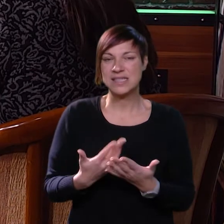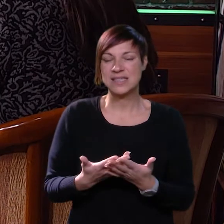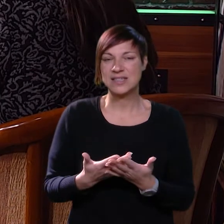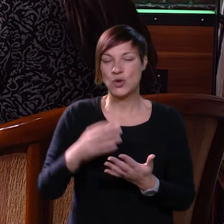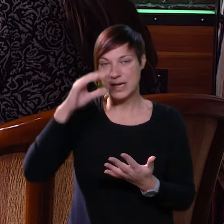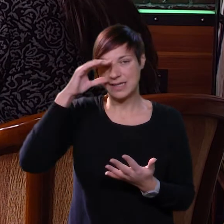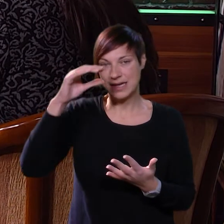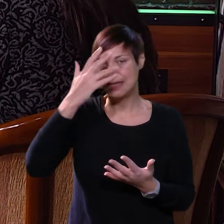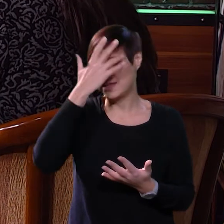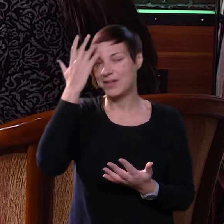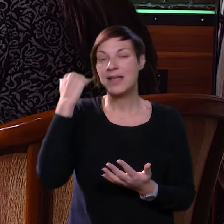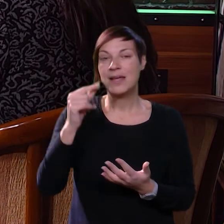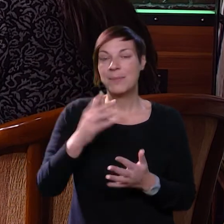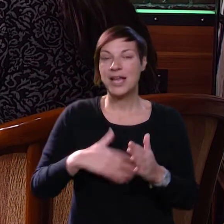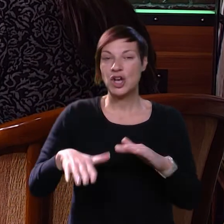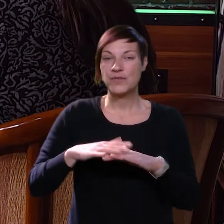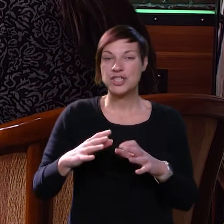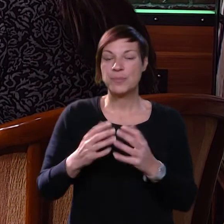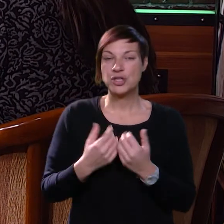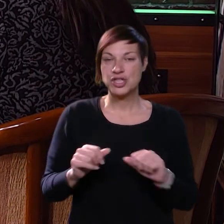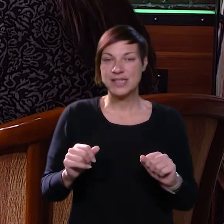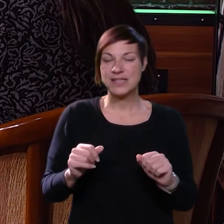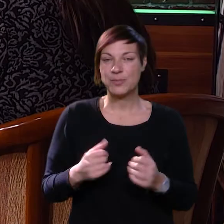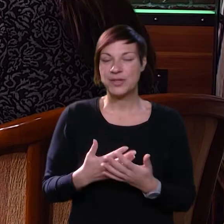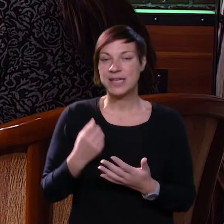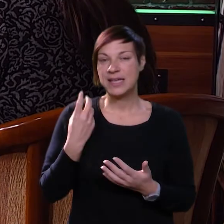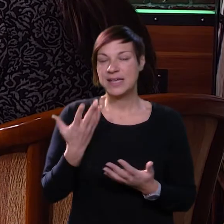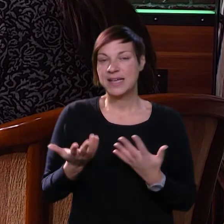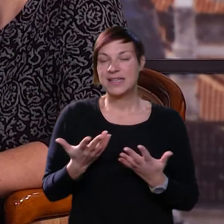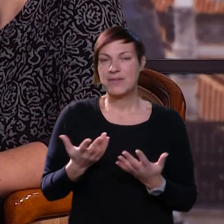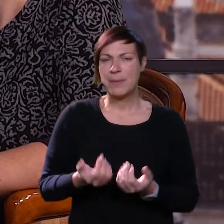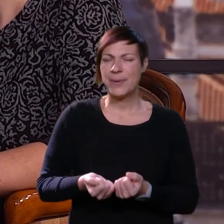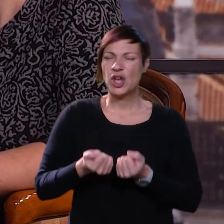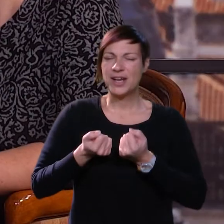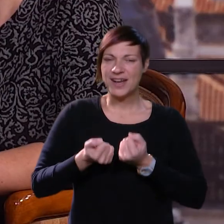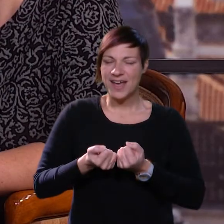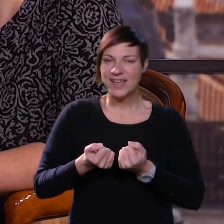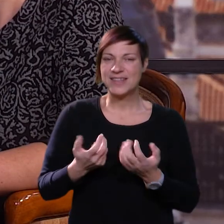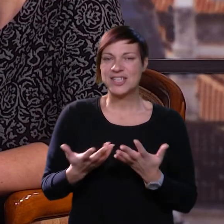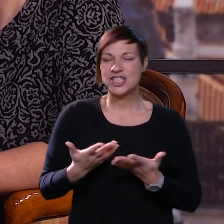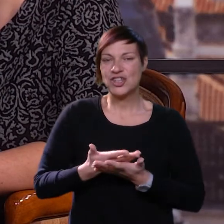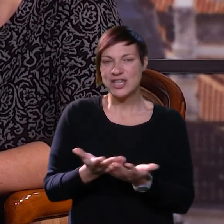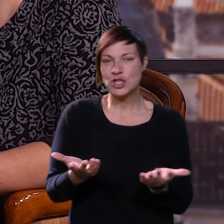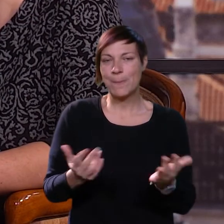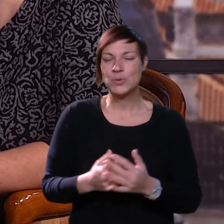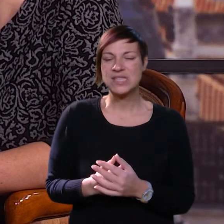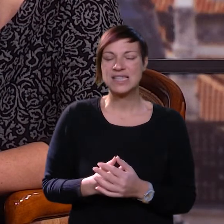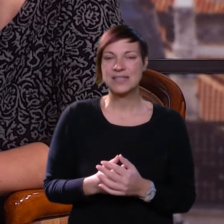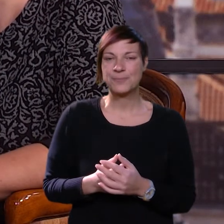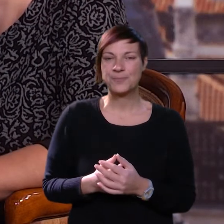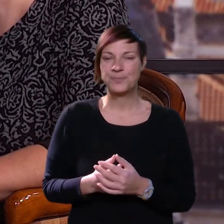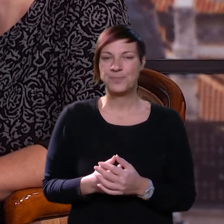to nadgledavanje i dati malo više prostora i slobode. Kad je vama možda bilo najteže to nešto